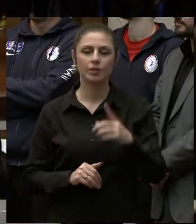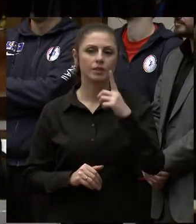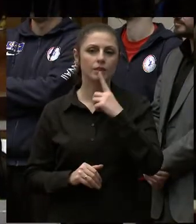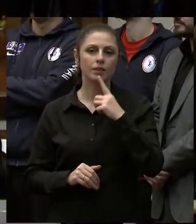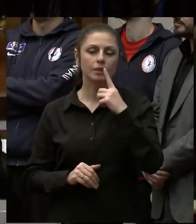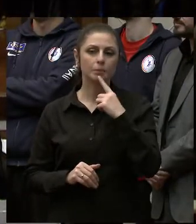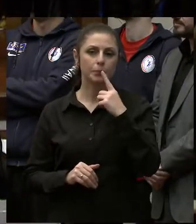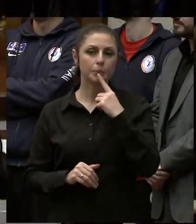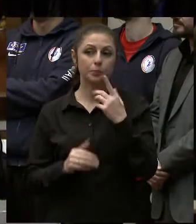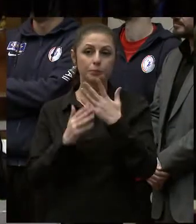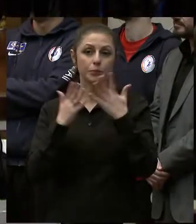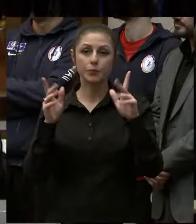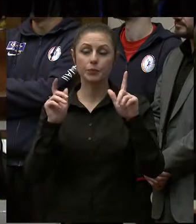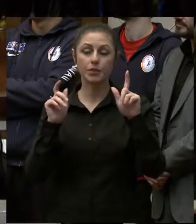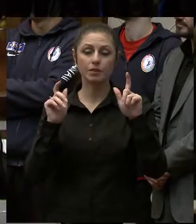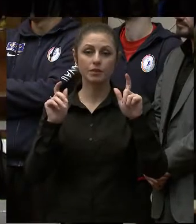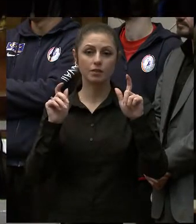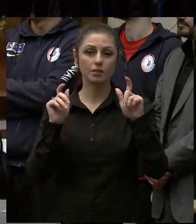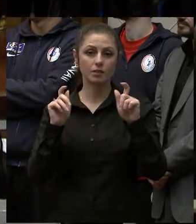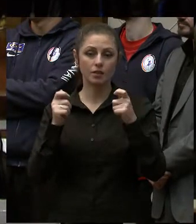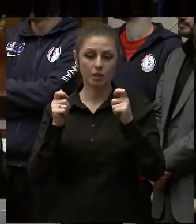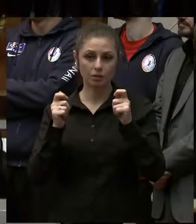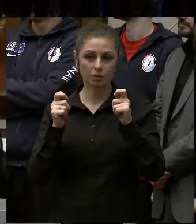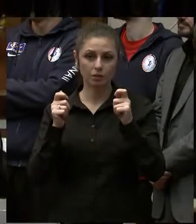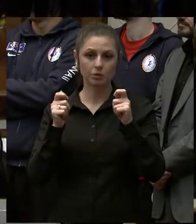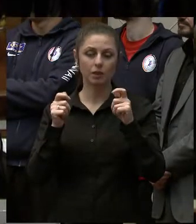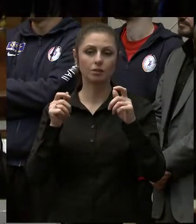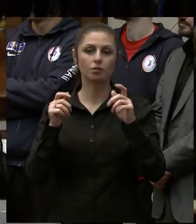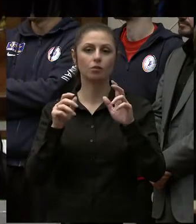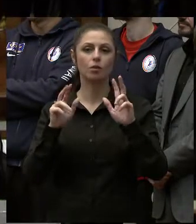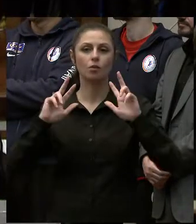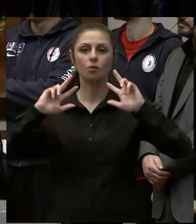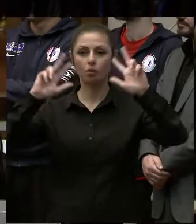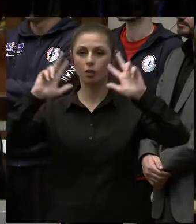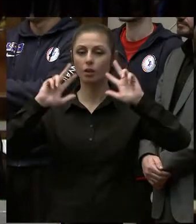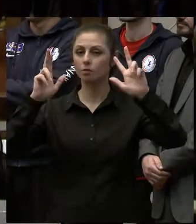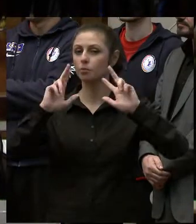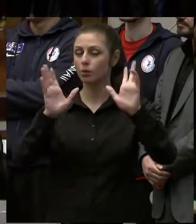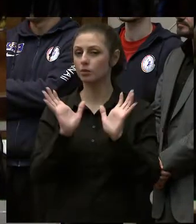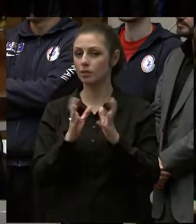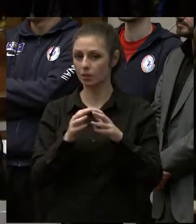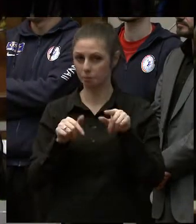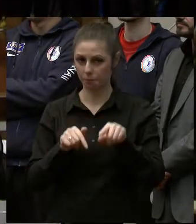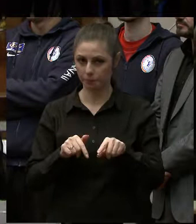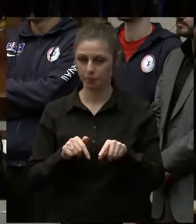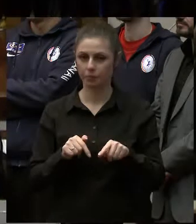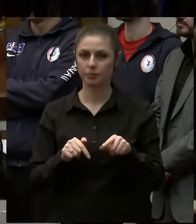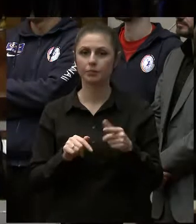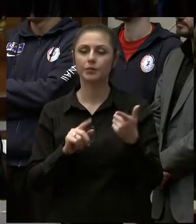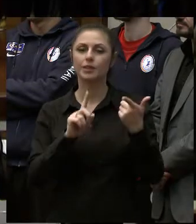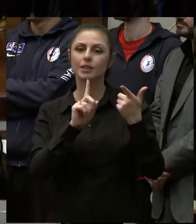Kırmızılı Büyükçekmece basketbol Büyükçekmece voleybol takımımız